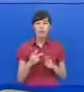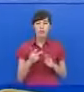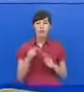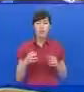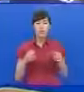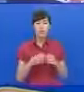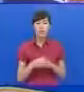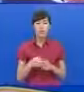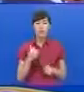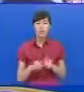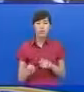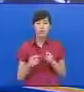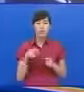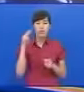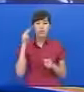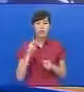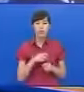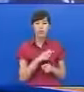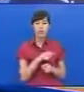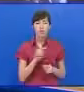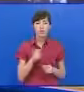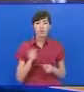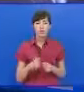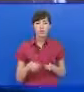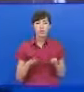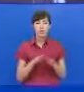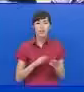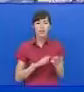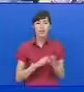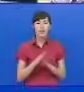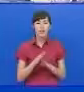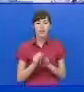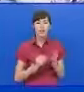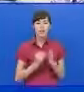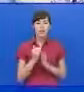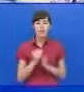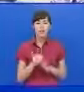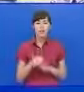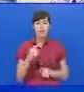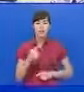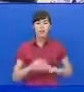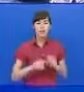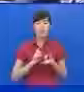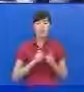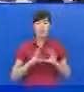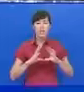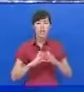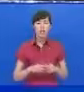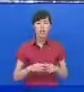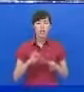қосып отырған қырғызстандық жаттықтырушы сайыстың ұйымдастырылу деңгейін жоғары бағалады. Тіпті осы турнир дәстүрге айналса, әлем олимпиада